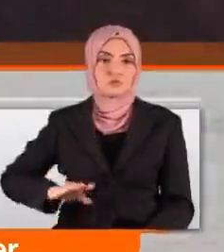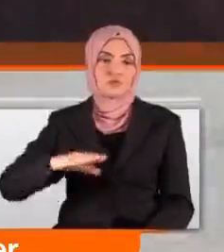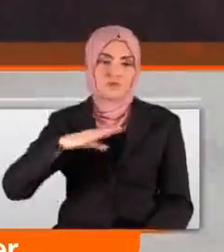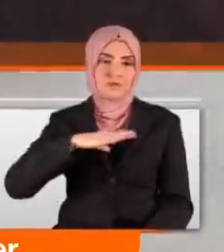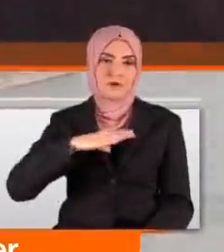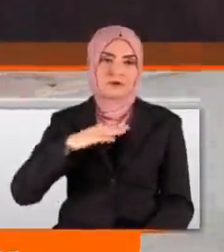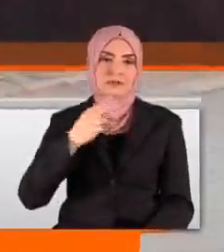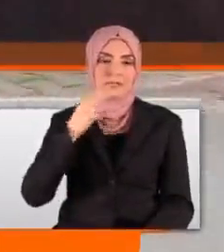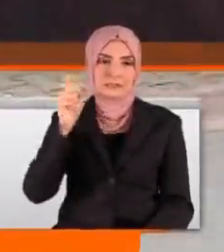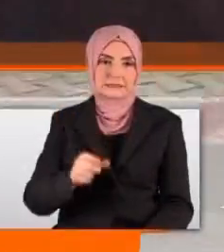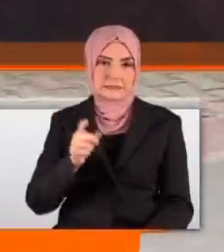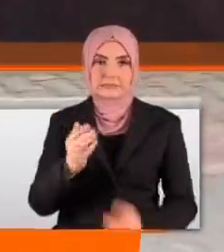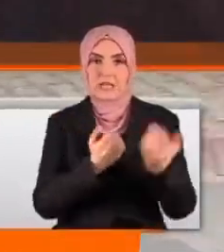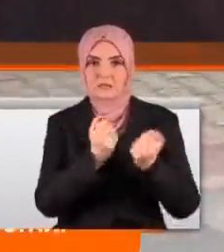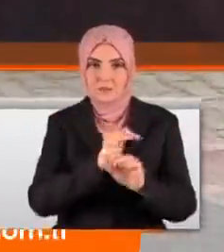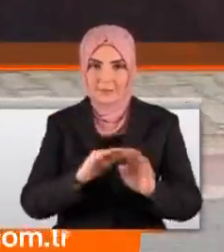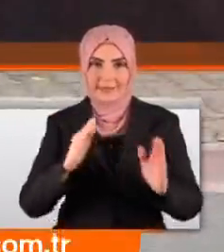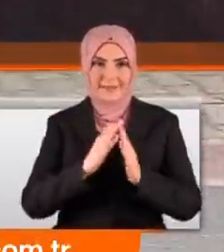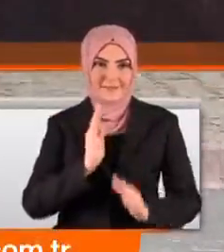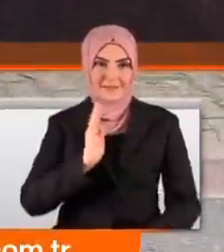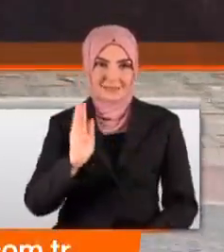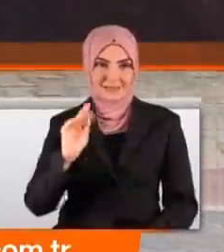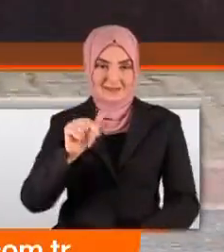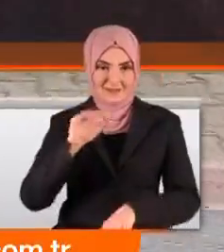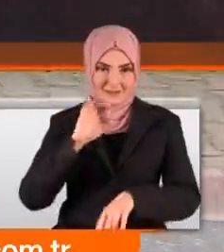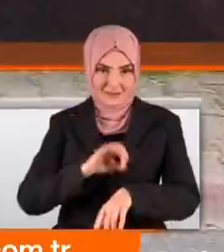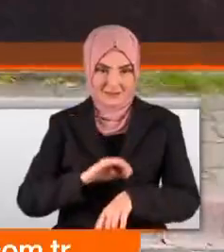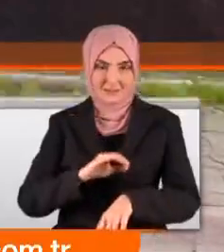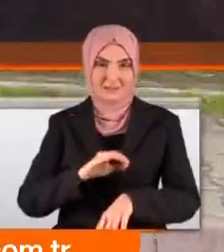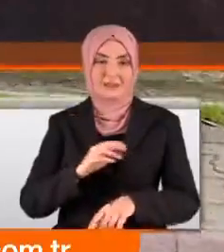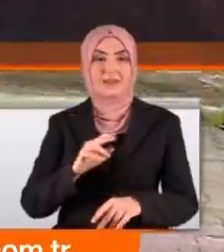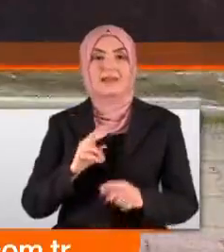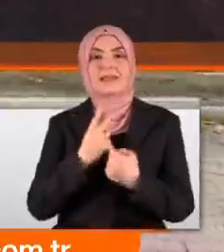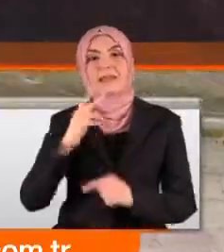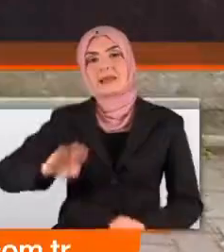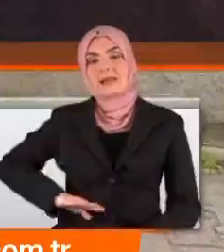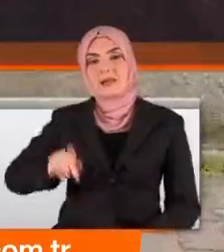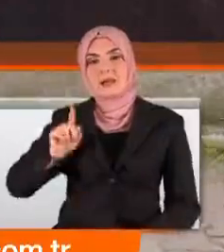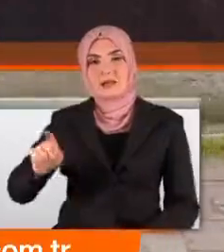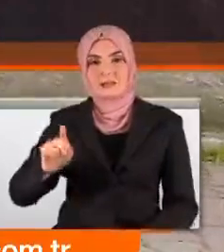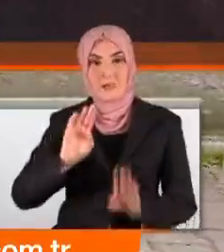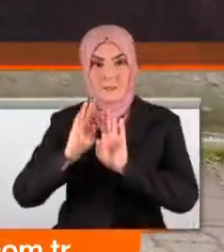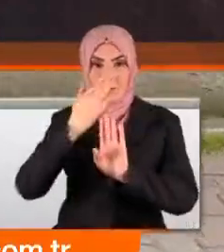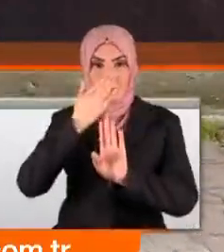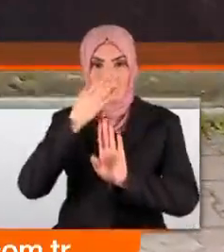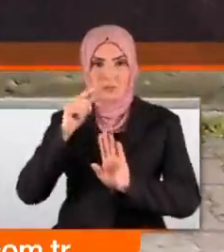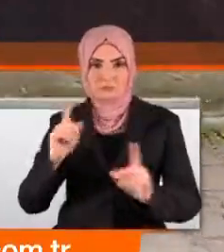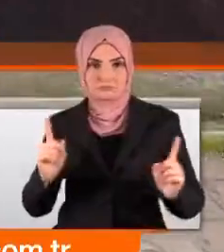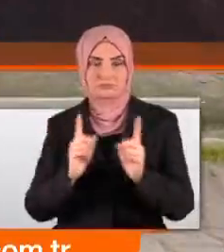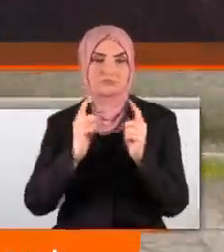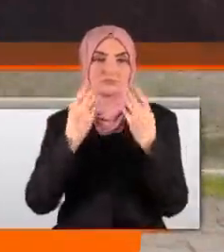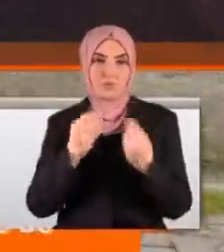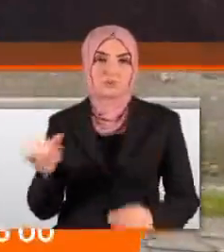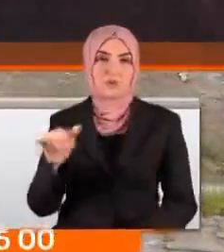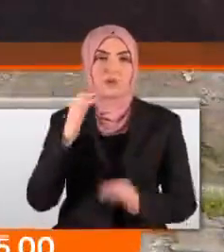alışverişten evine doğru döndüğü sırada yeni Cihan Arda onu kapının önünde yakaladı yanında amcası da vardı yani hafif